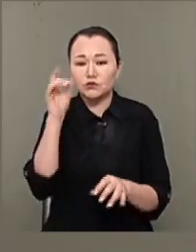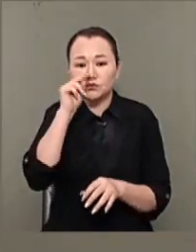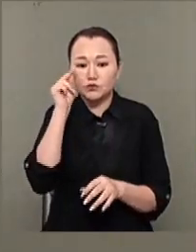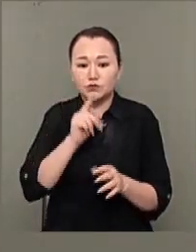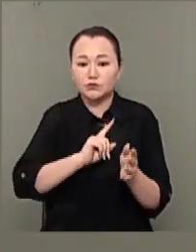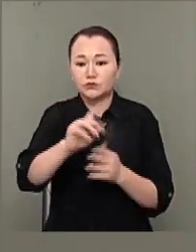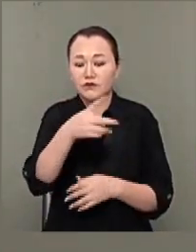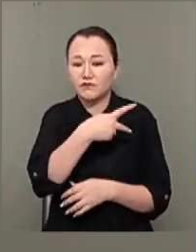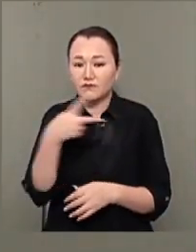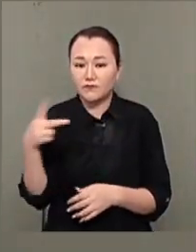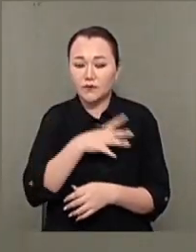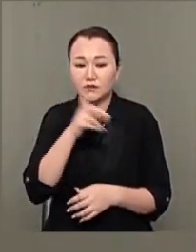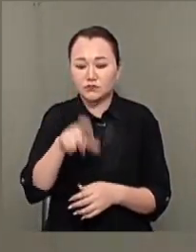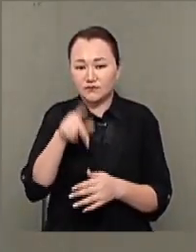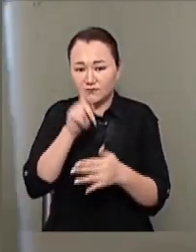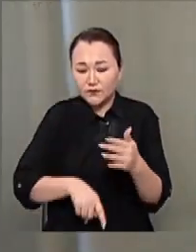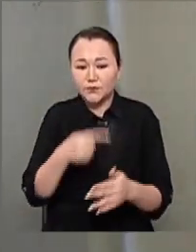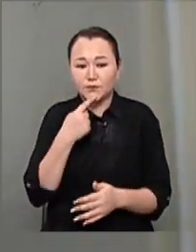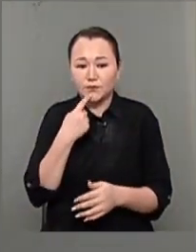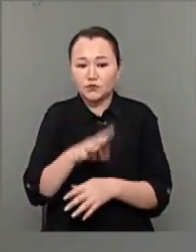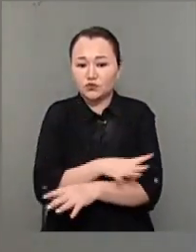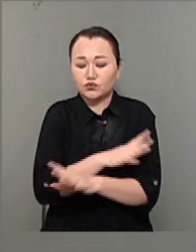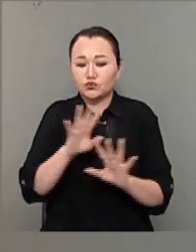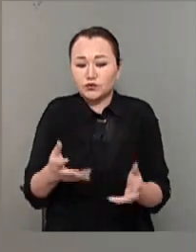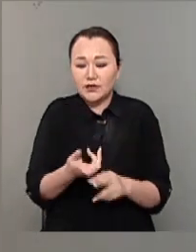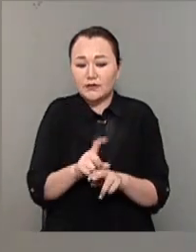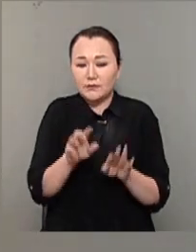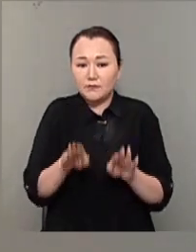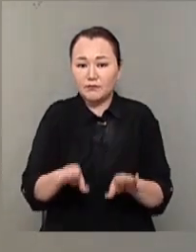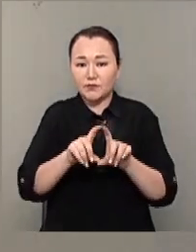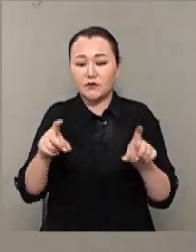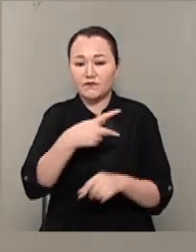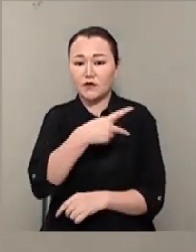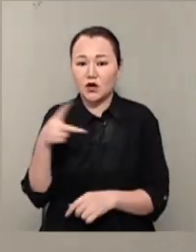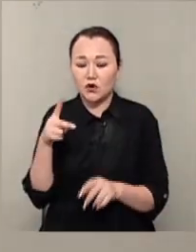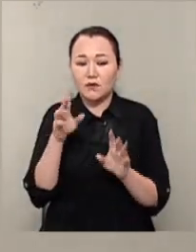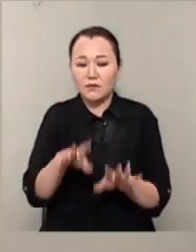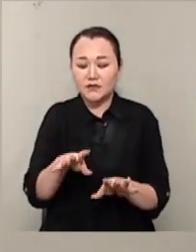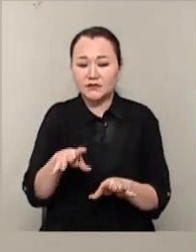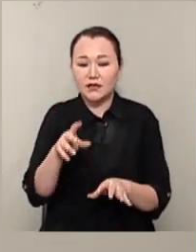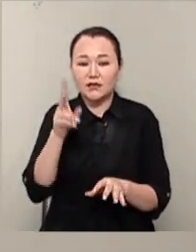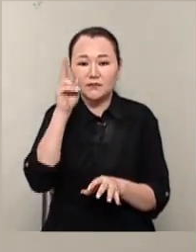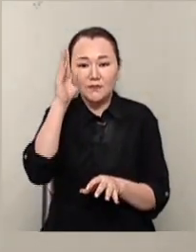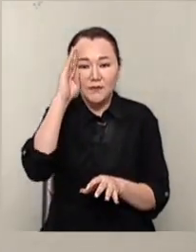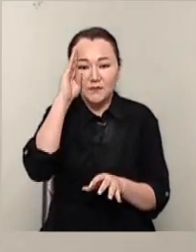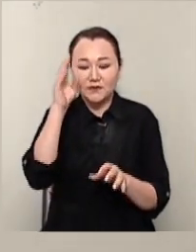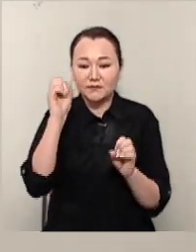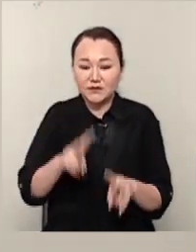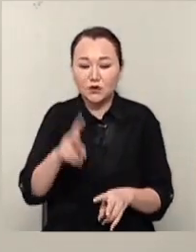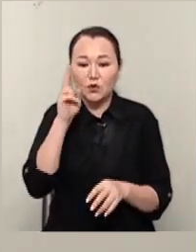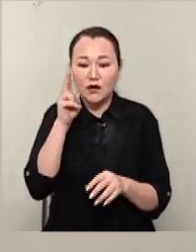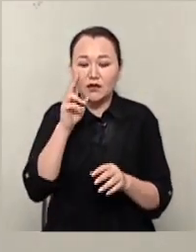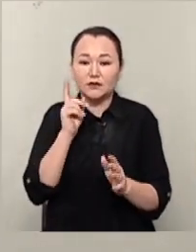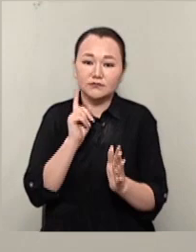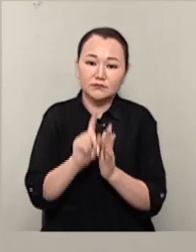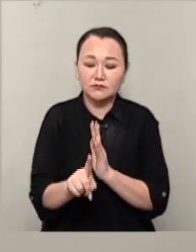кетеді. Адам айтса сенгісіз жан түршігерлік оқиға осы жерде, яғни мектептің 2-ші қабатында болған, ерлерге арналған дәретханадан шыққан